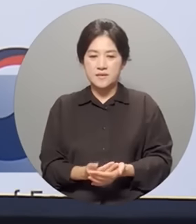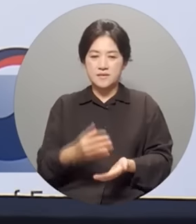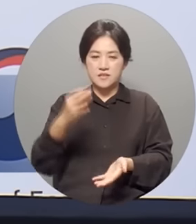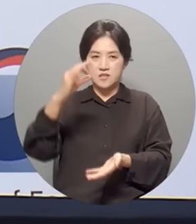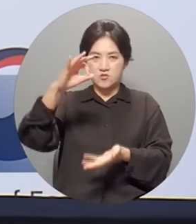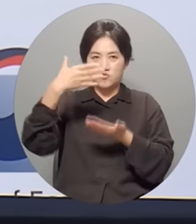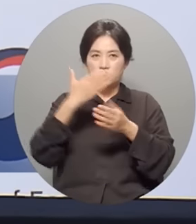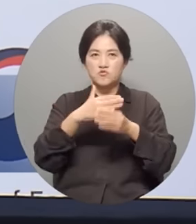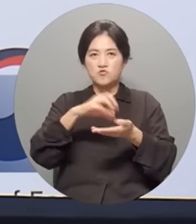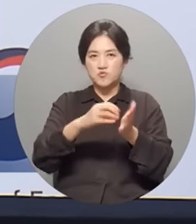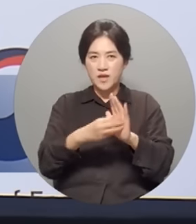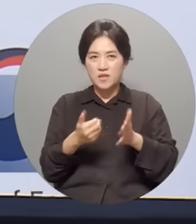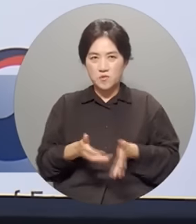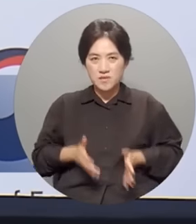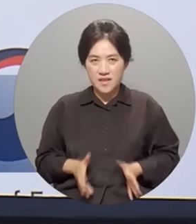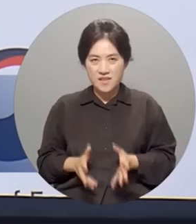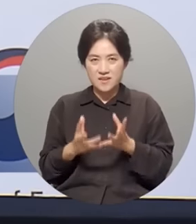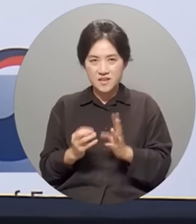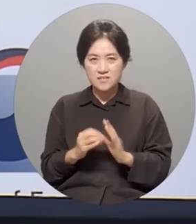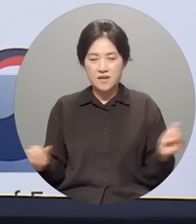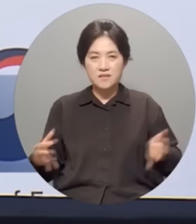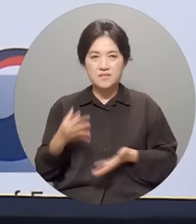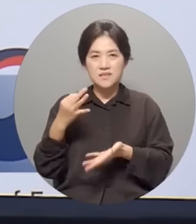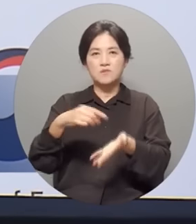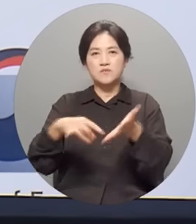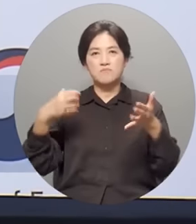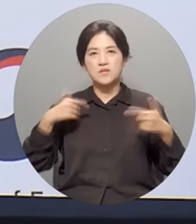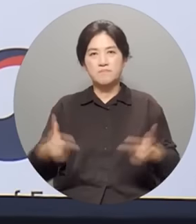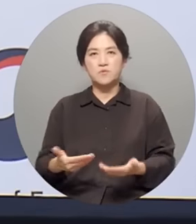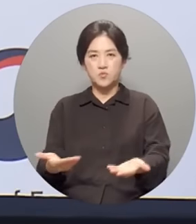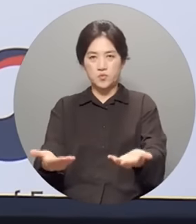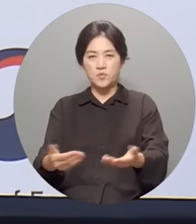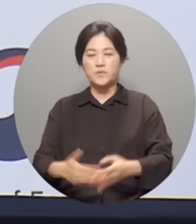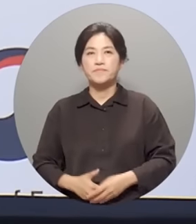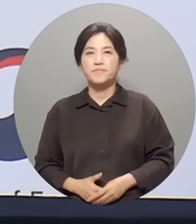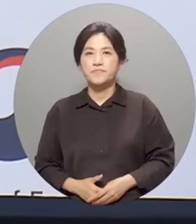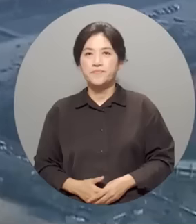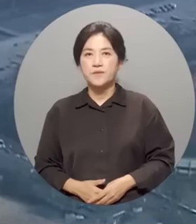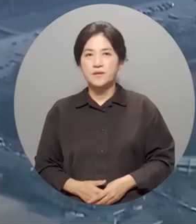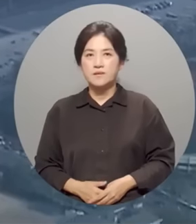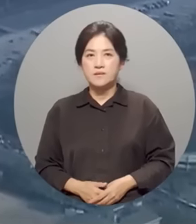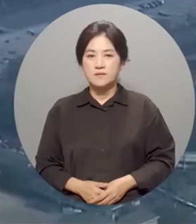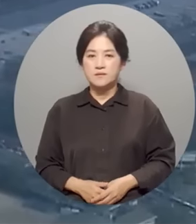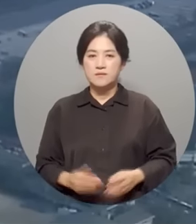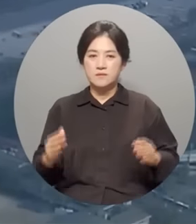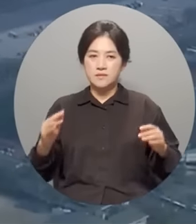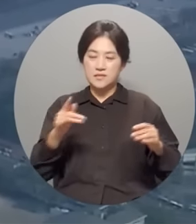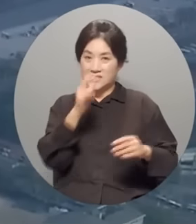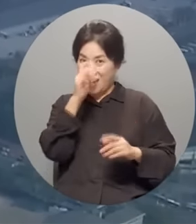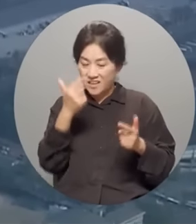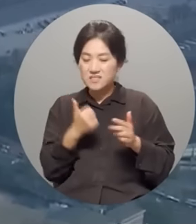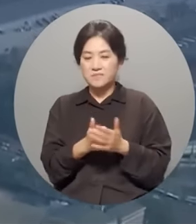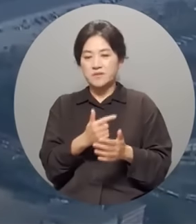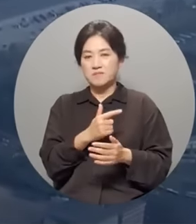특히 다자녀 가구의 상속세 부담을 덜어드리겠습니다. 중견기업들의 상속세 부담도